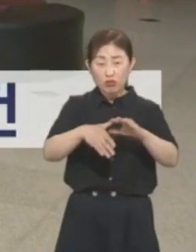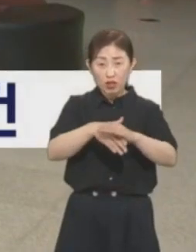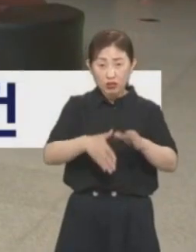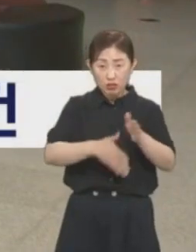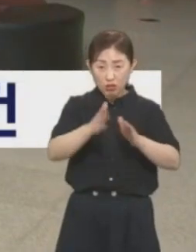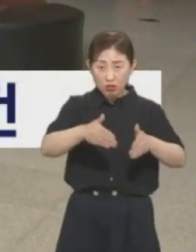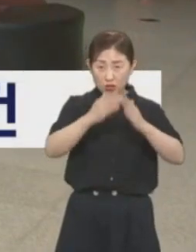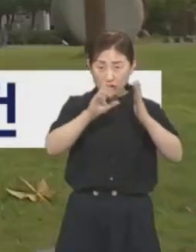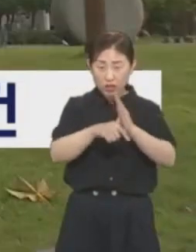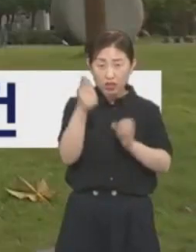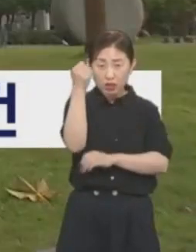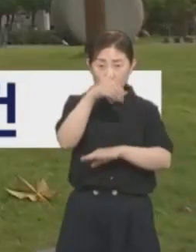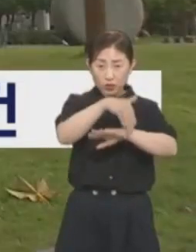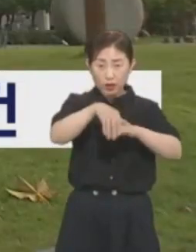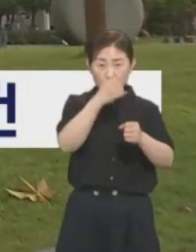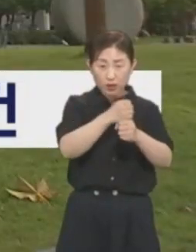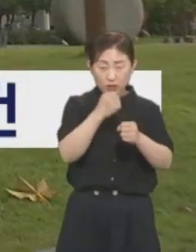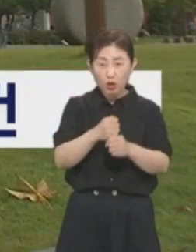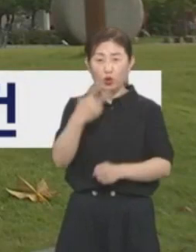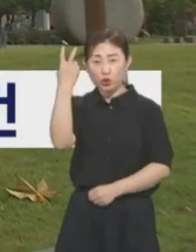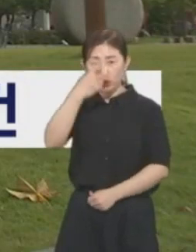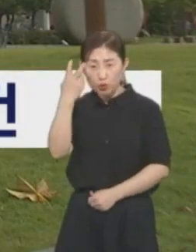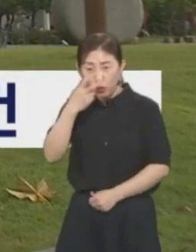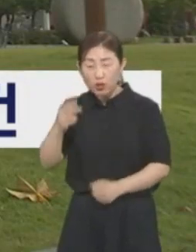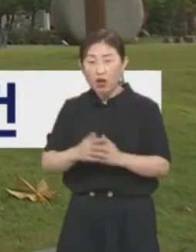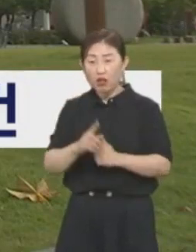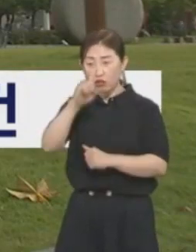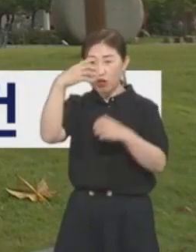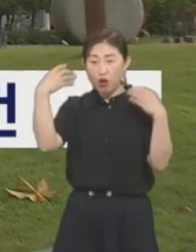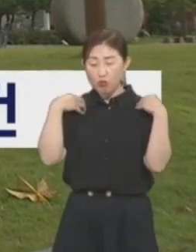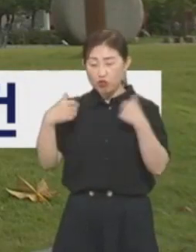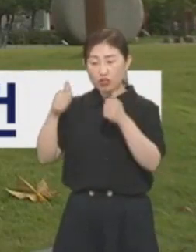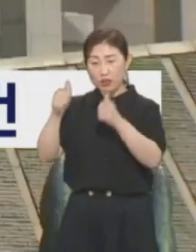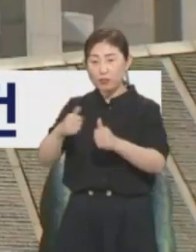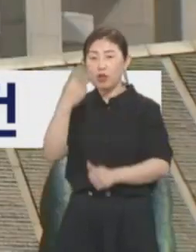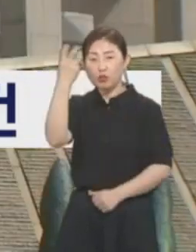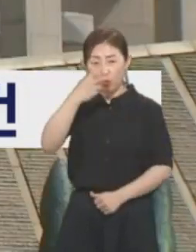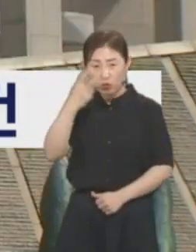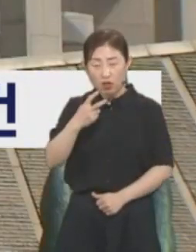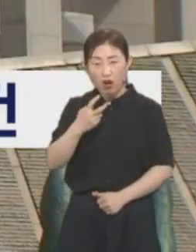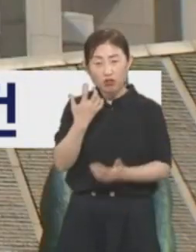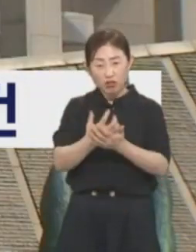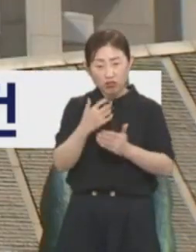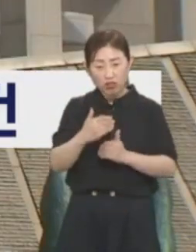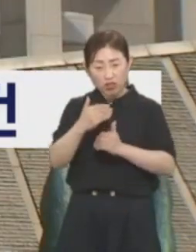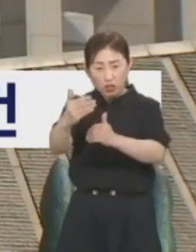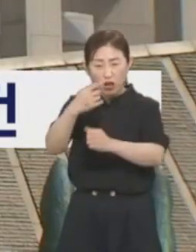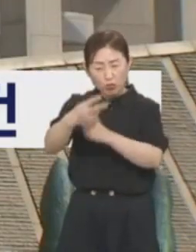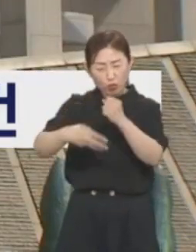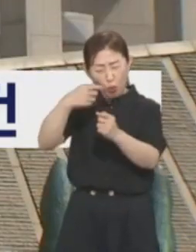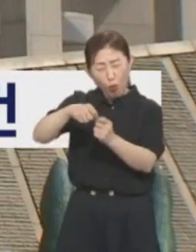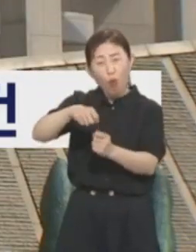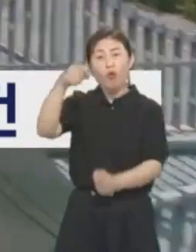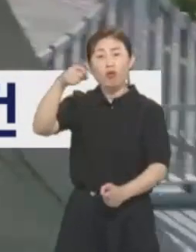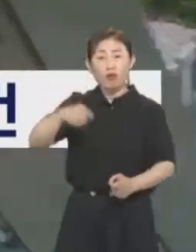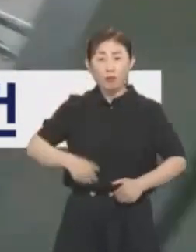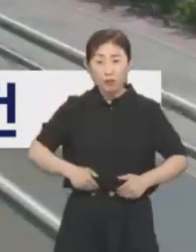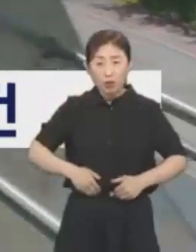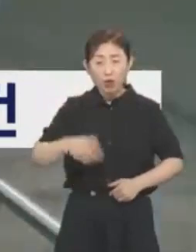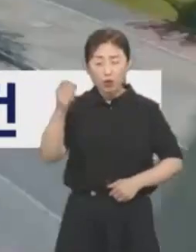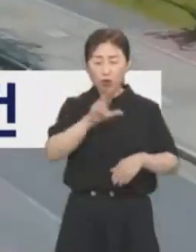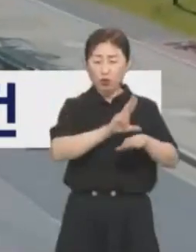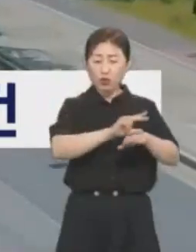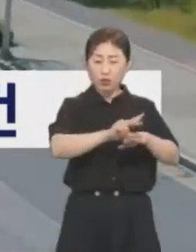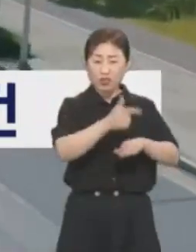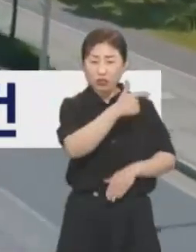경우 기본계획 수립과 타당성 조사, 중앙투자 심사 등 행정 절차에만 몇 년씩 걸리는 데다 2호선 트램